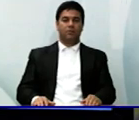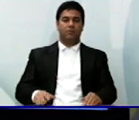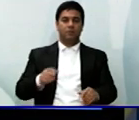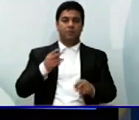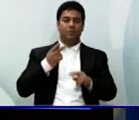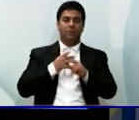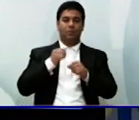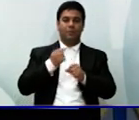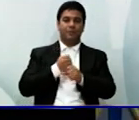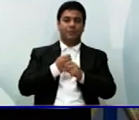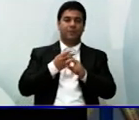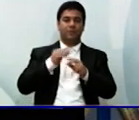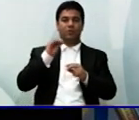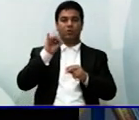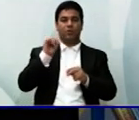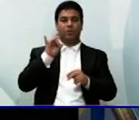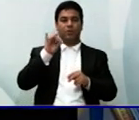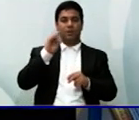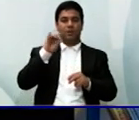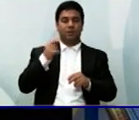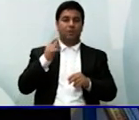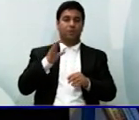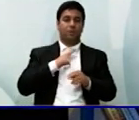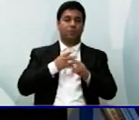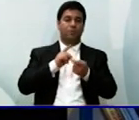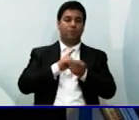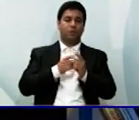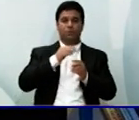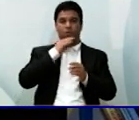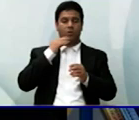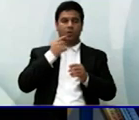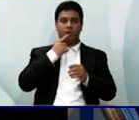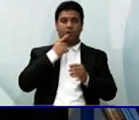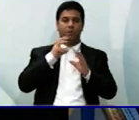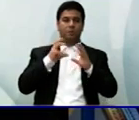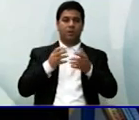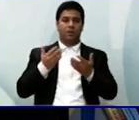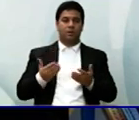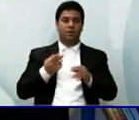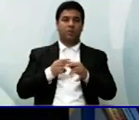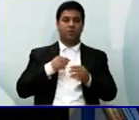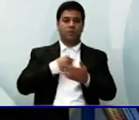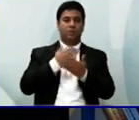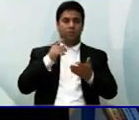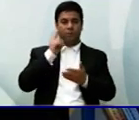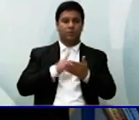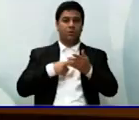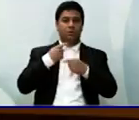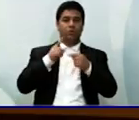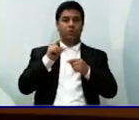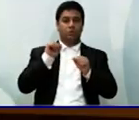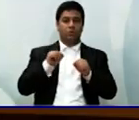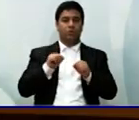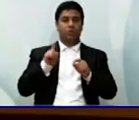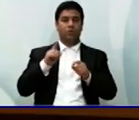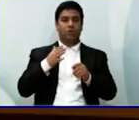Произведения Джозефа Рэдьярда Киплинга были переведены на многие языки мира. И мы с уверенностью можем сказать,